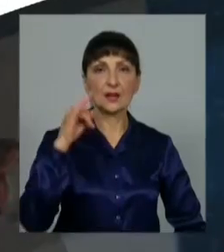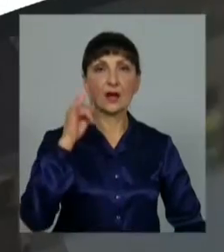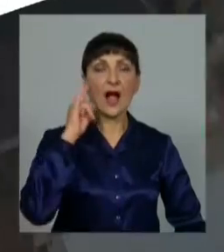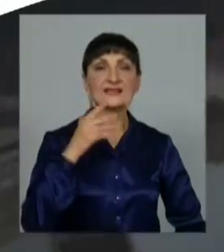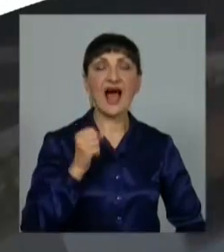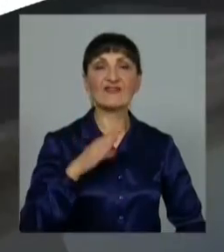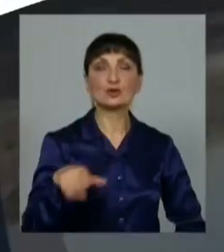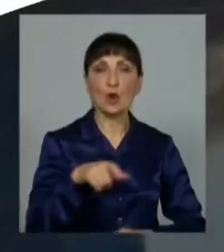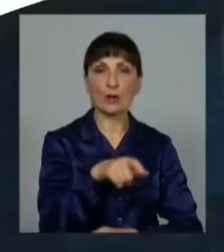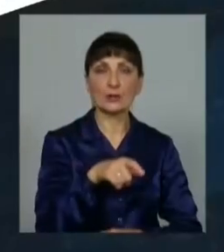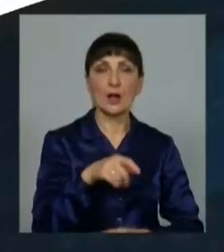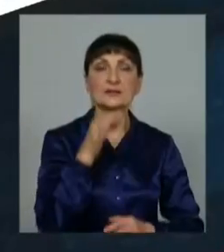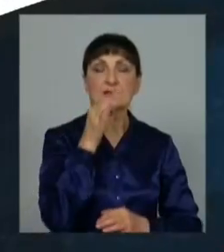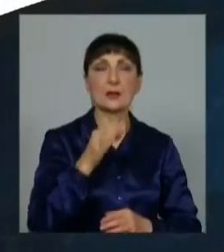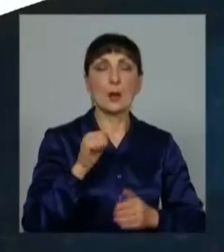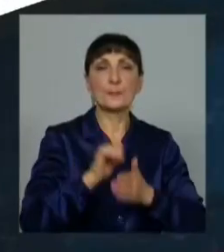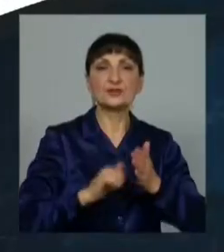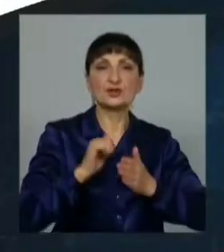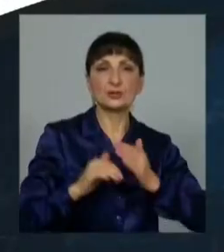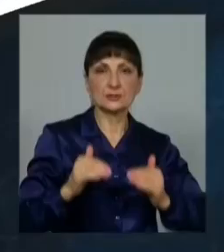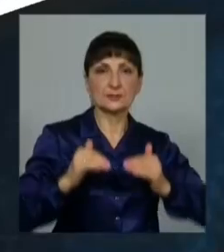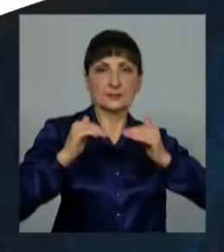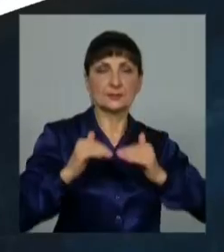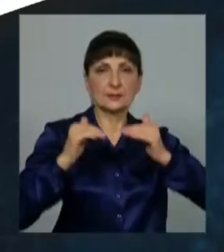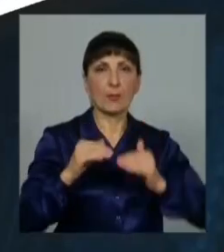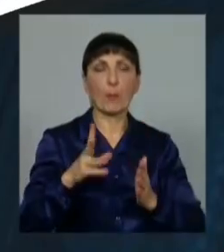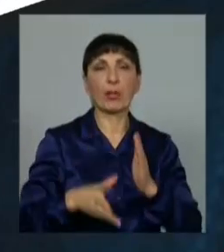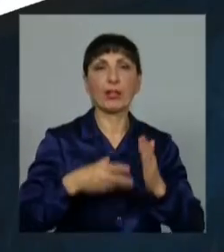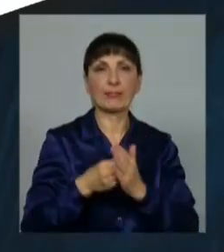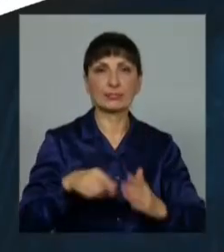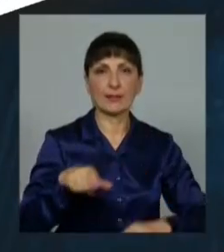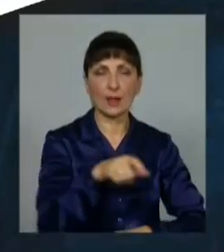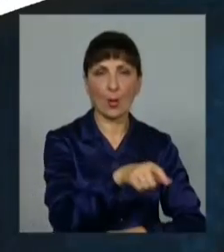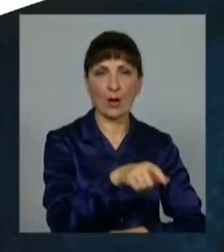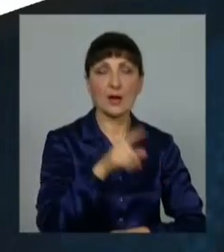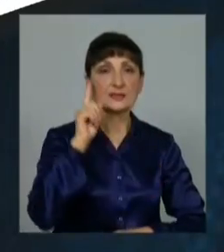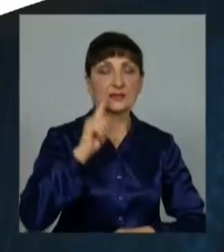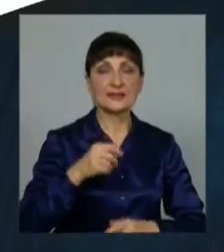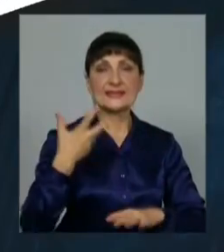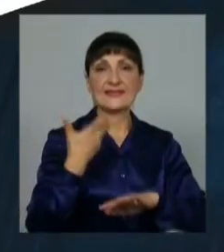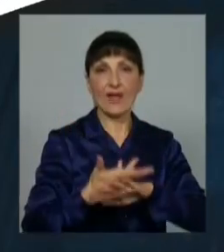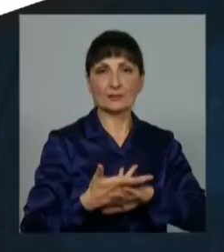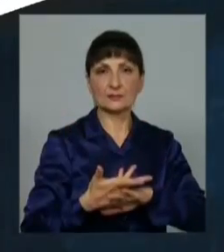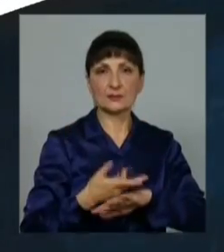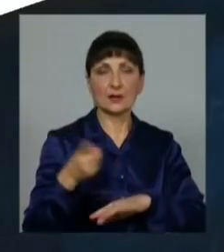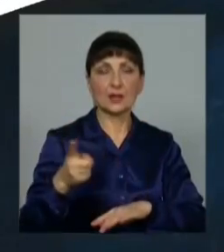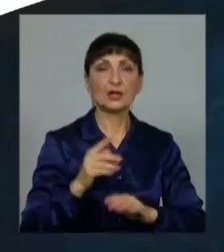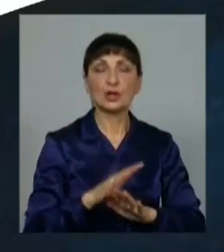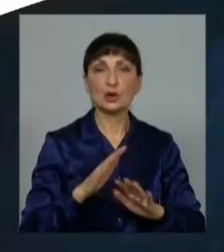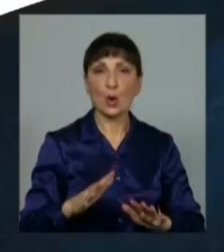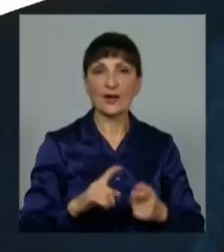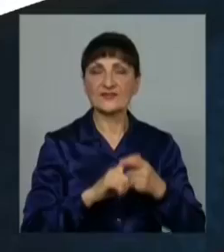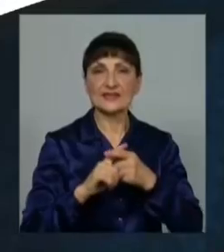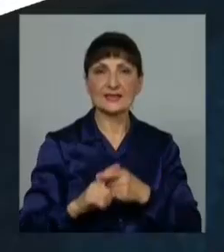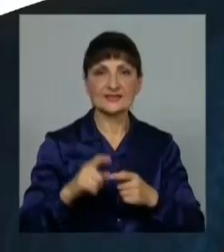Казавтожоле объяснили причину поднятия бетонных плит на платной трассе Алматы-Харгос. Как стало известно, дефект образовался не только